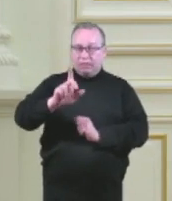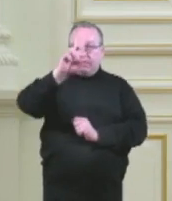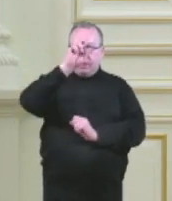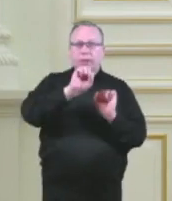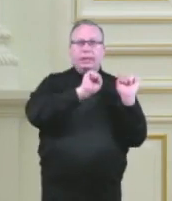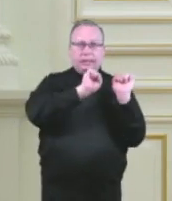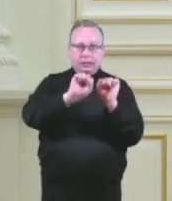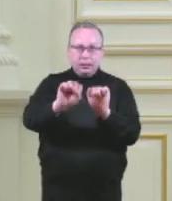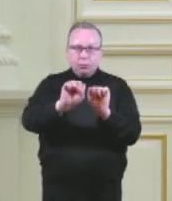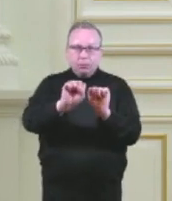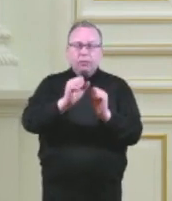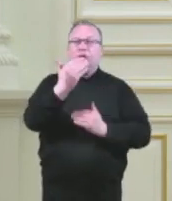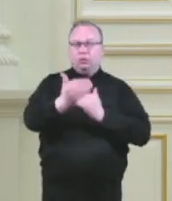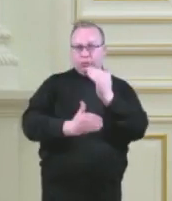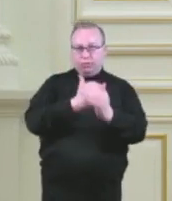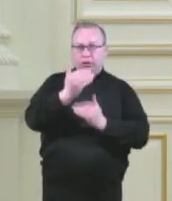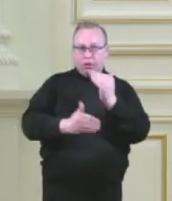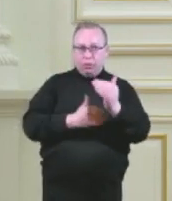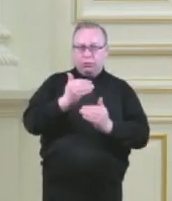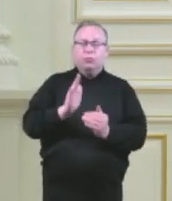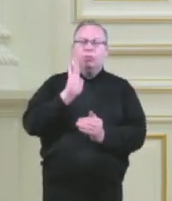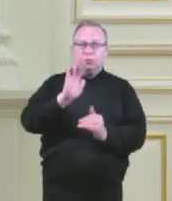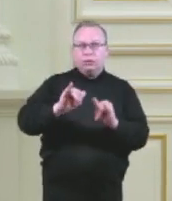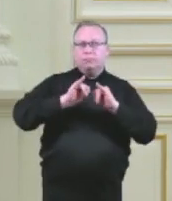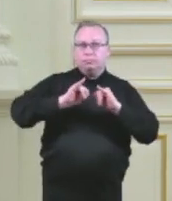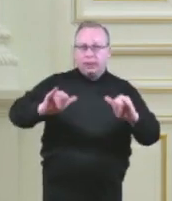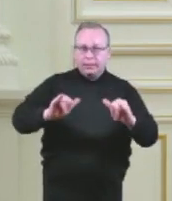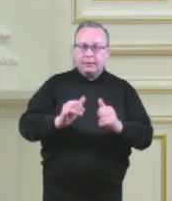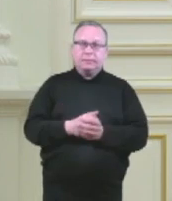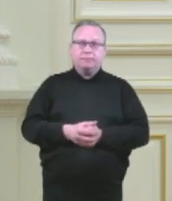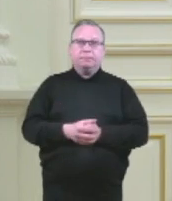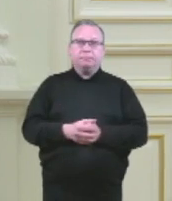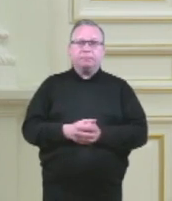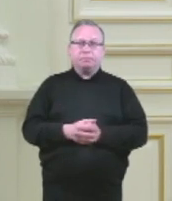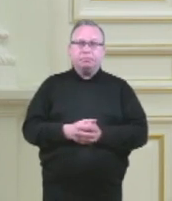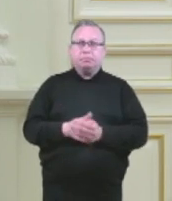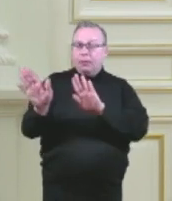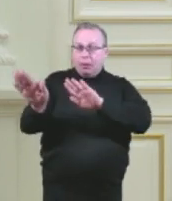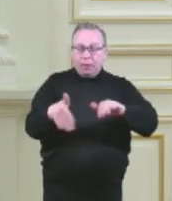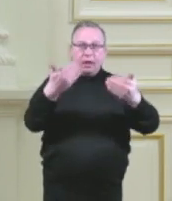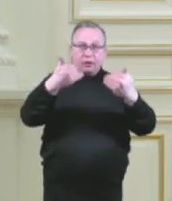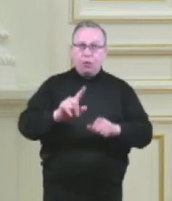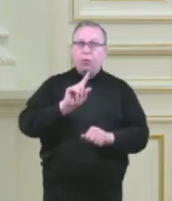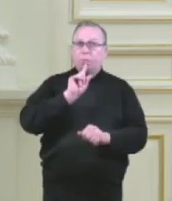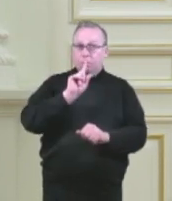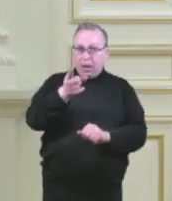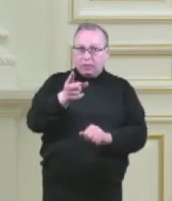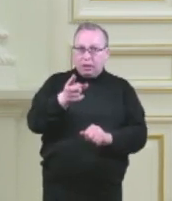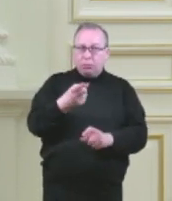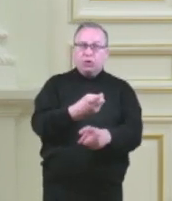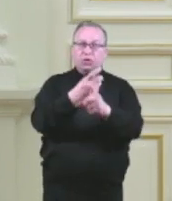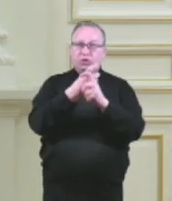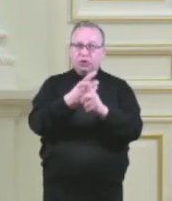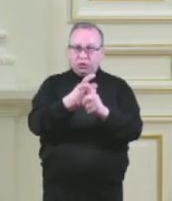gynybos srityje ir toliau sėkmingai tęsis ir plėsis. Praėjo beveik metai nuo brutalaus Rusijos